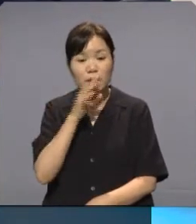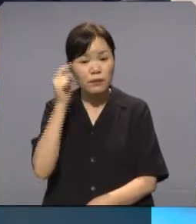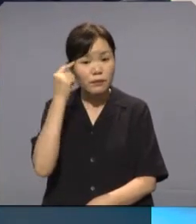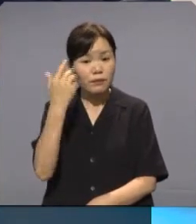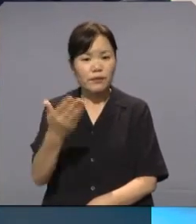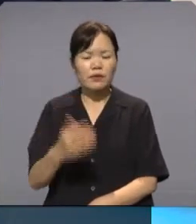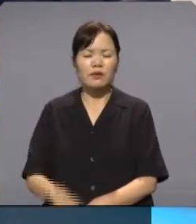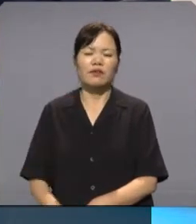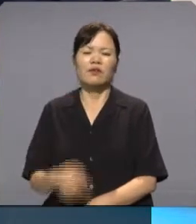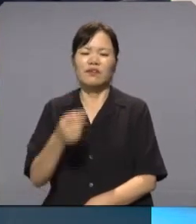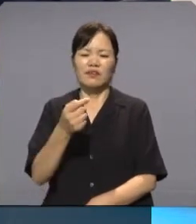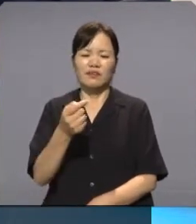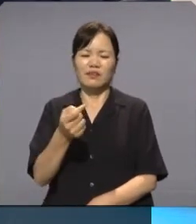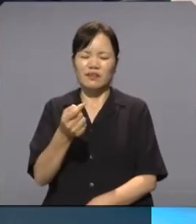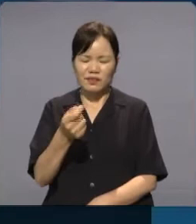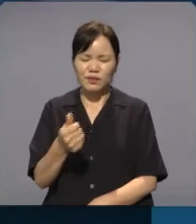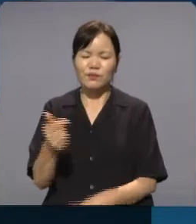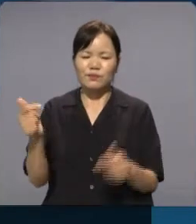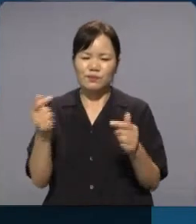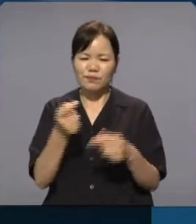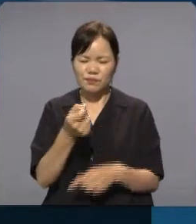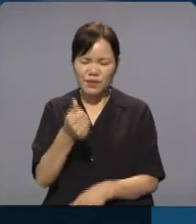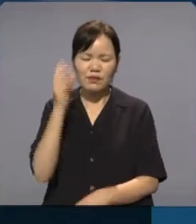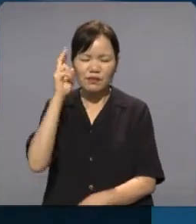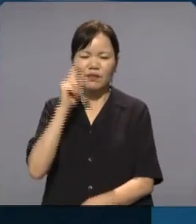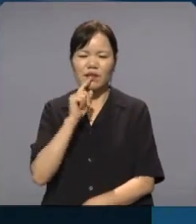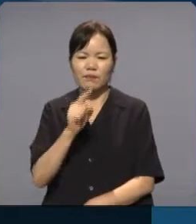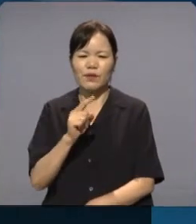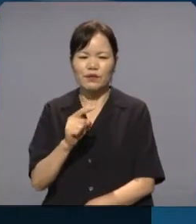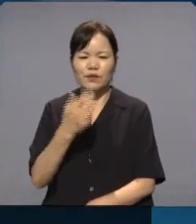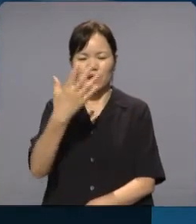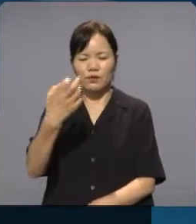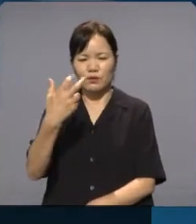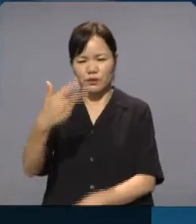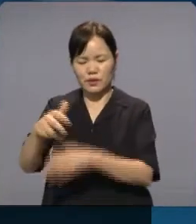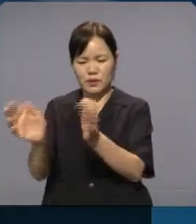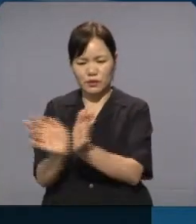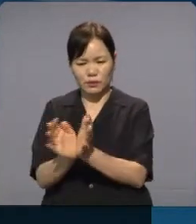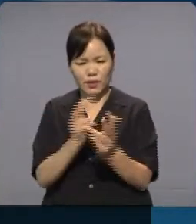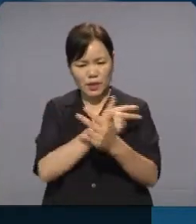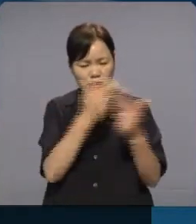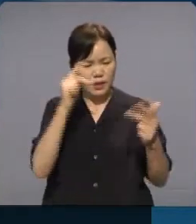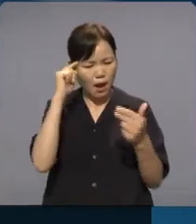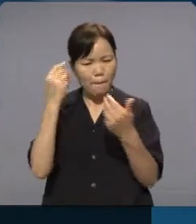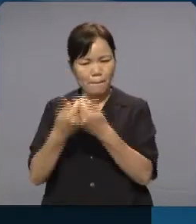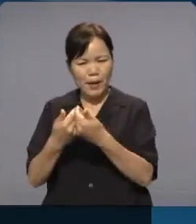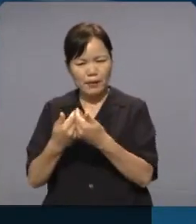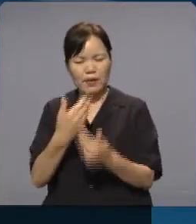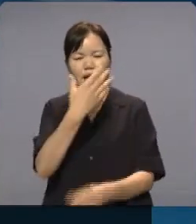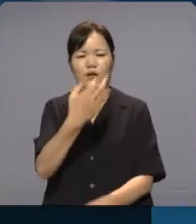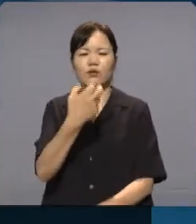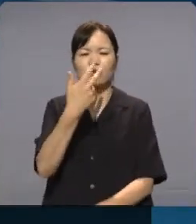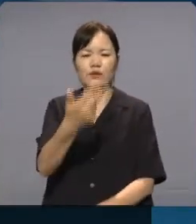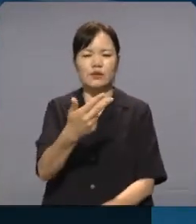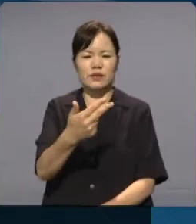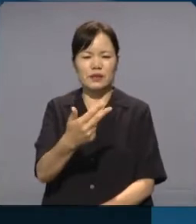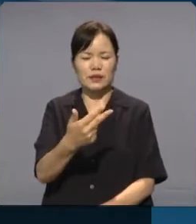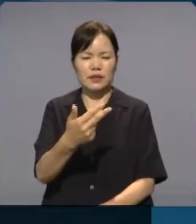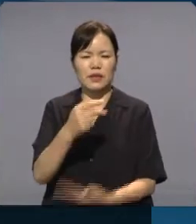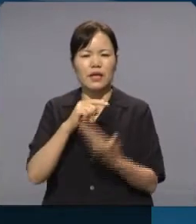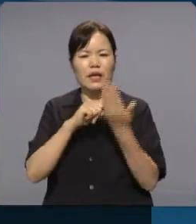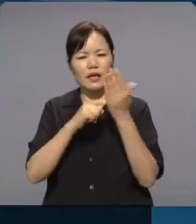상대적으로 덜하리라는 거죠. 물론 이제 97그룹이 반명 전선의 어떤 모양새 그리고 97이 왜 등장해야 되는가라고 하는 그